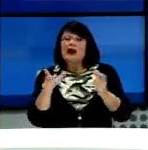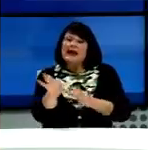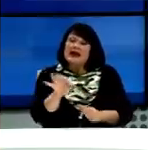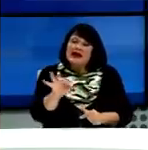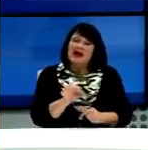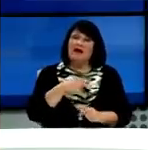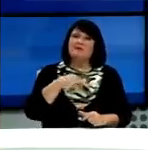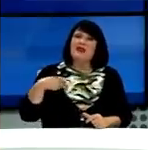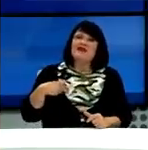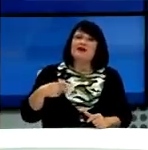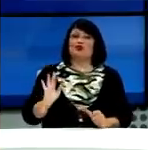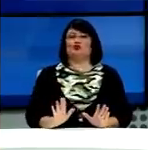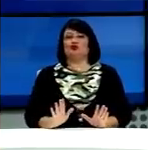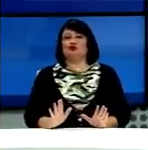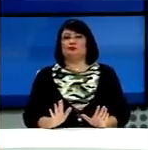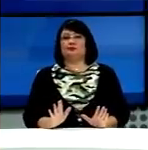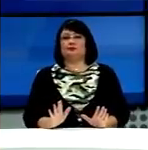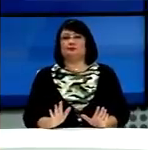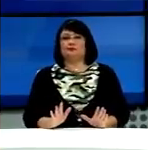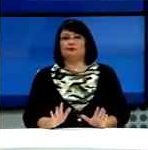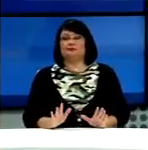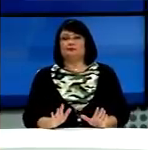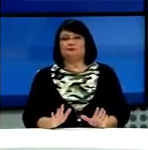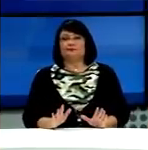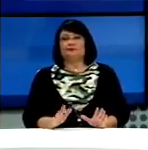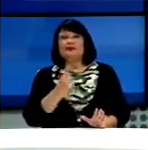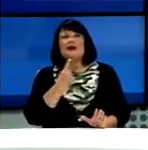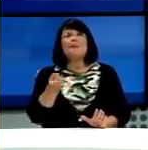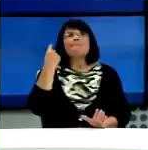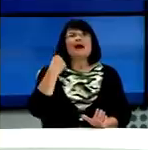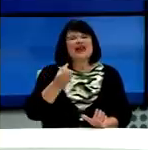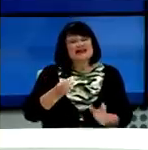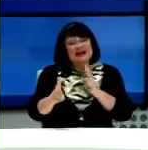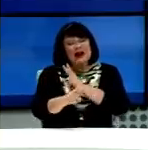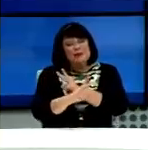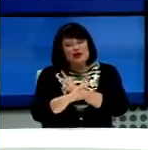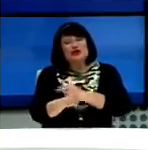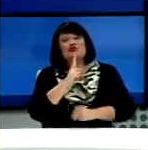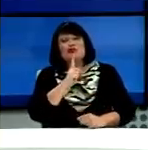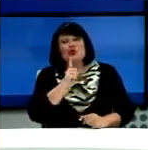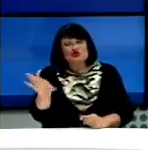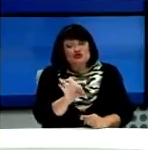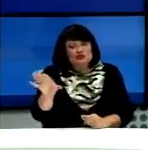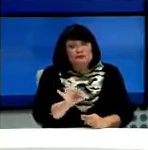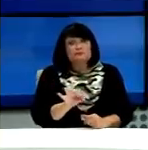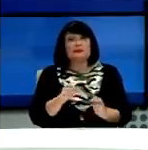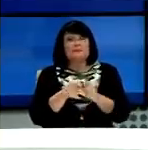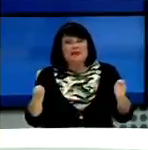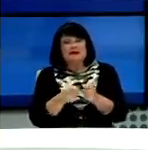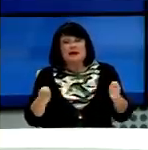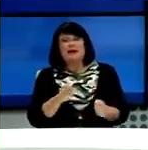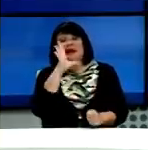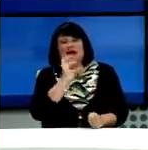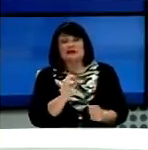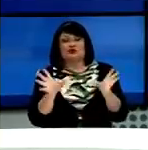με εκπαιδευτικό προσωπικό. Καλύψτε έστω τον περσινό αριθμό των αναπληρωτών. Πάρτε ουσιαστικά μέτρα για το